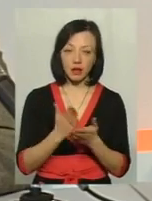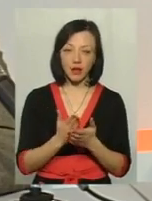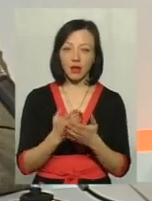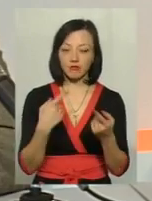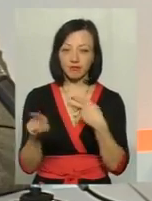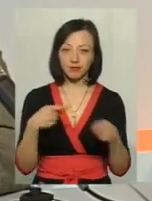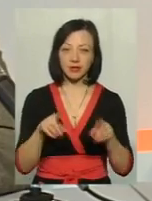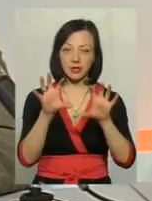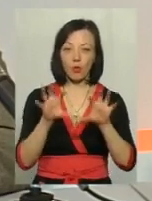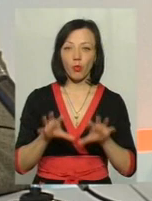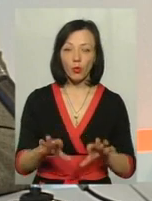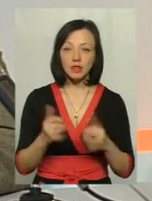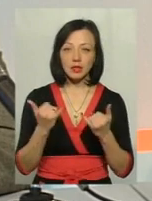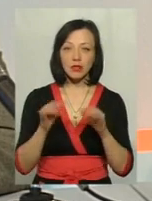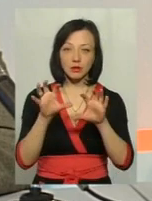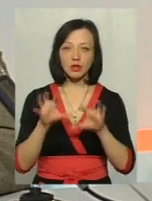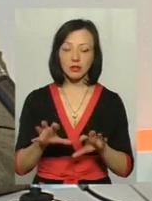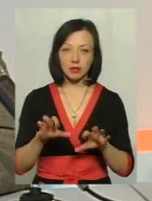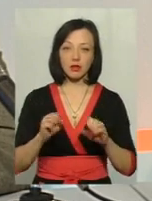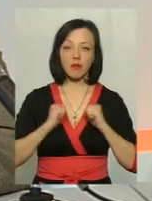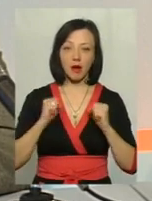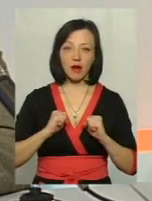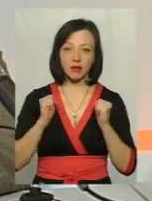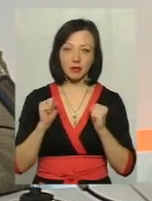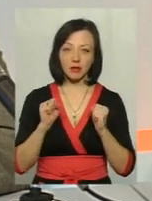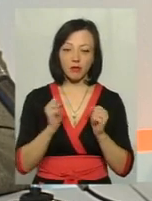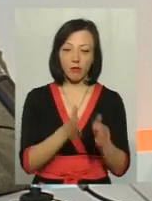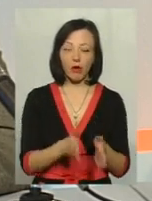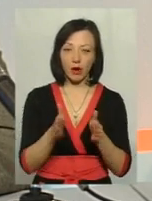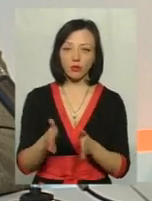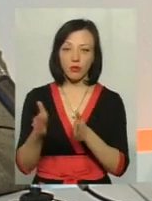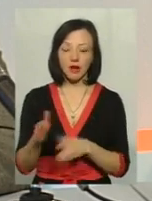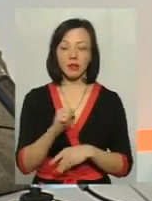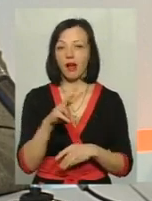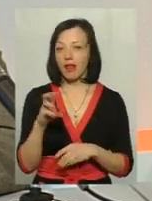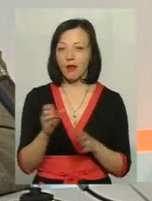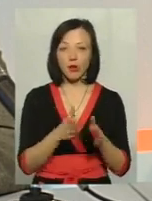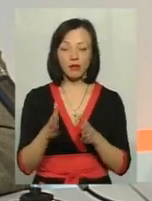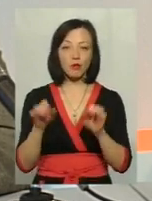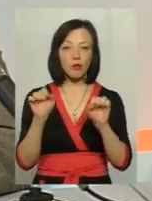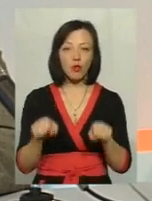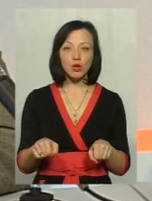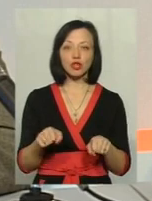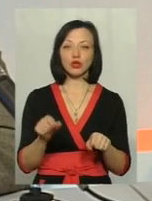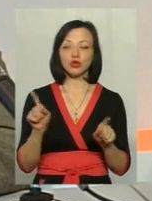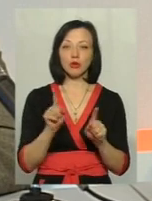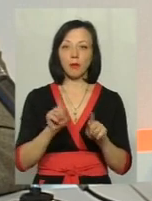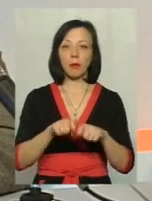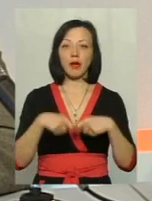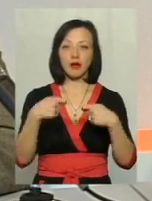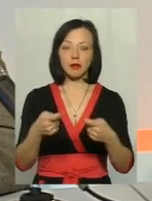колізія законодавча, і зараз законодавець намагається її впорядкувати, але впорядкуватись вона може тільки тим, щоб